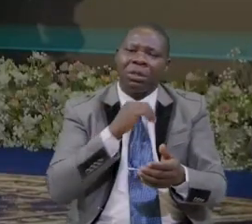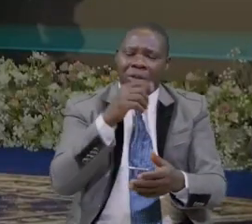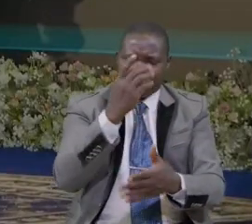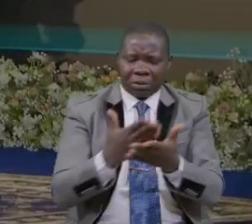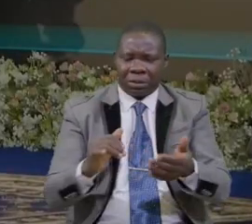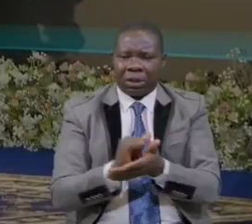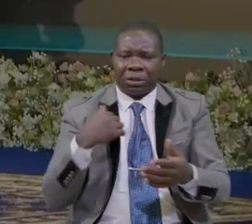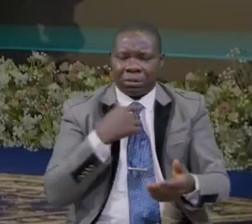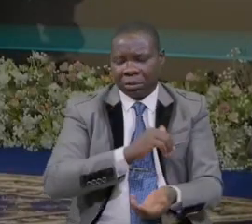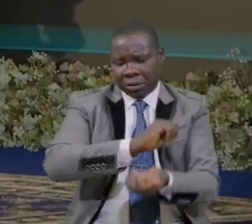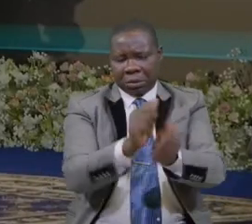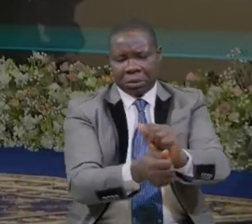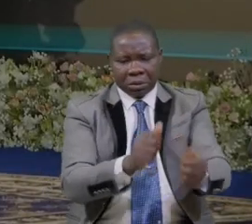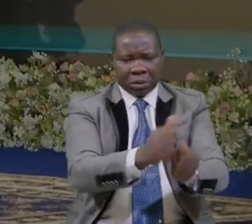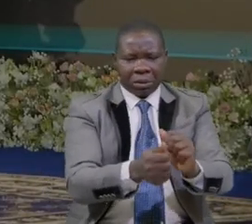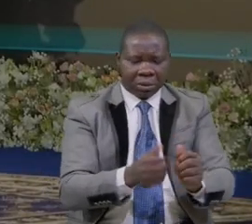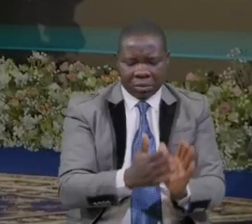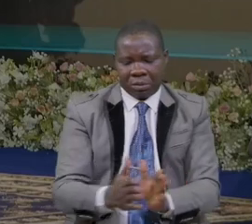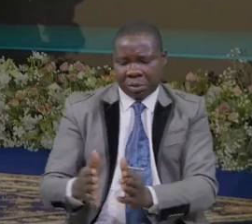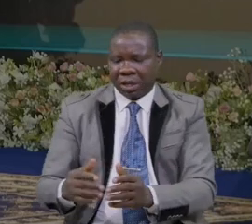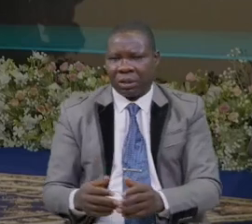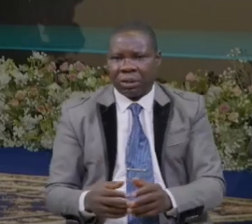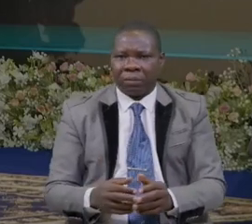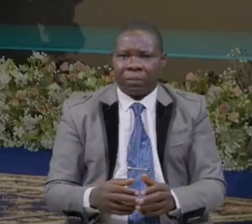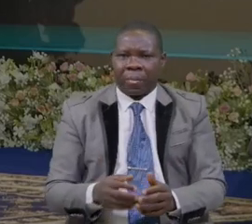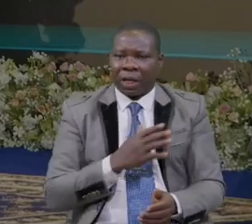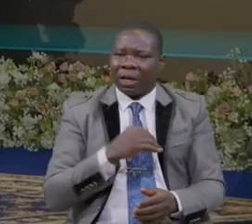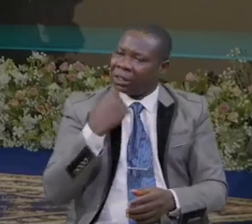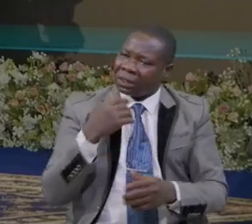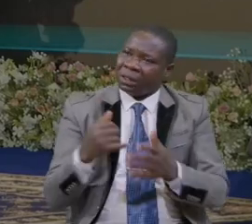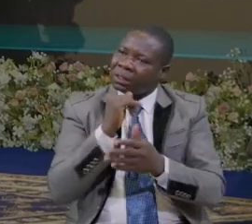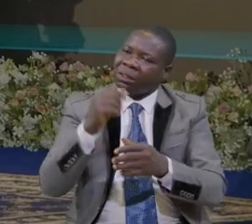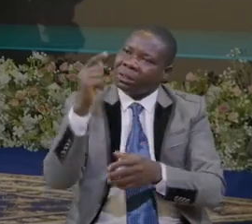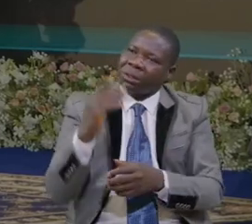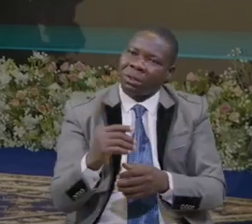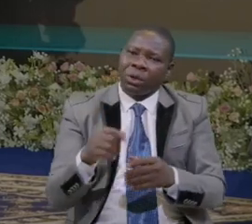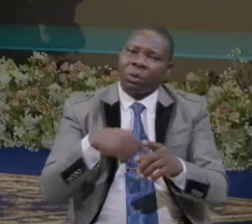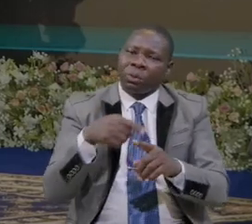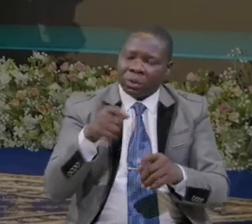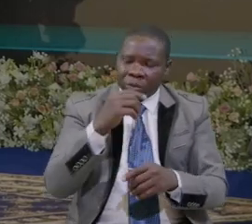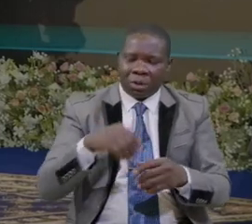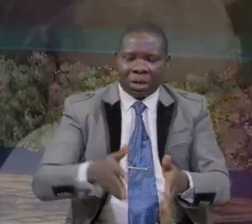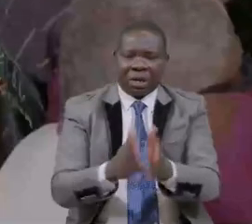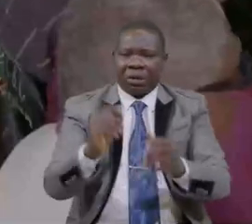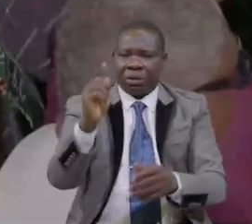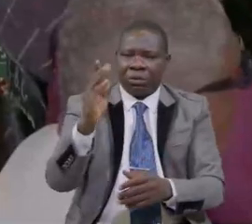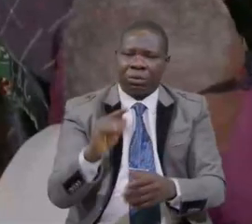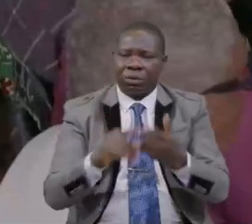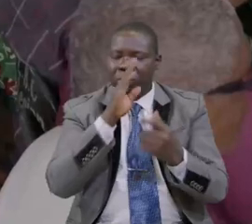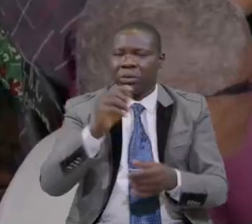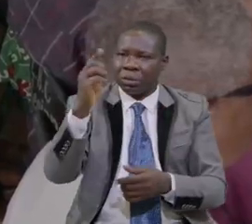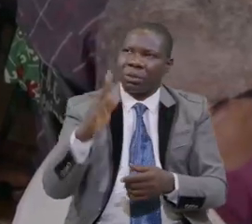manipule. Mais nous permettons à Dieu d'être Dieu. Et quand vous permettez à Dieu de faire son travail, il fera quelque chose dans ta